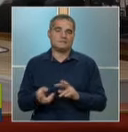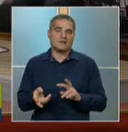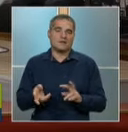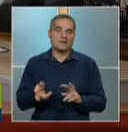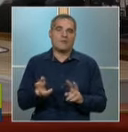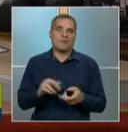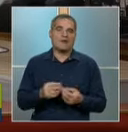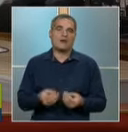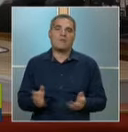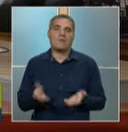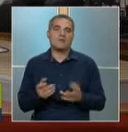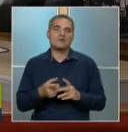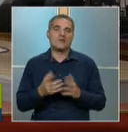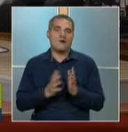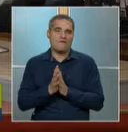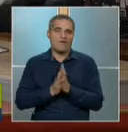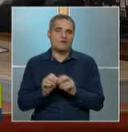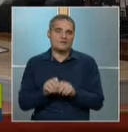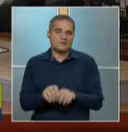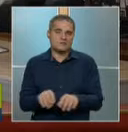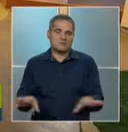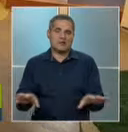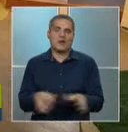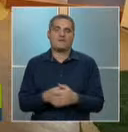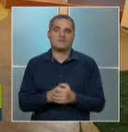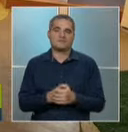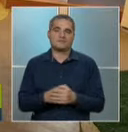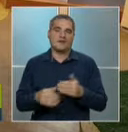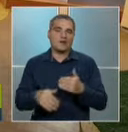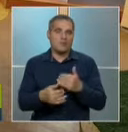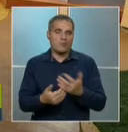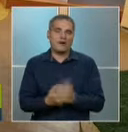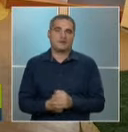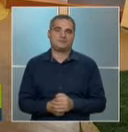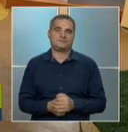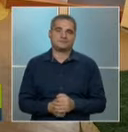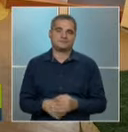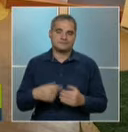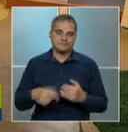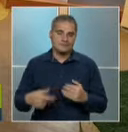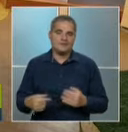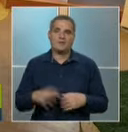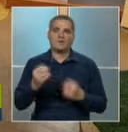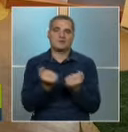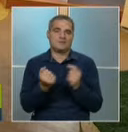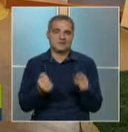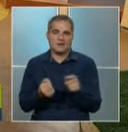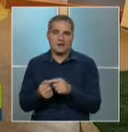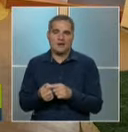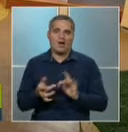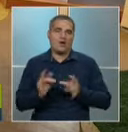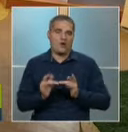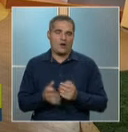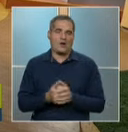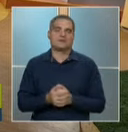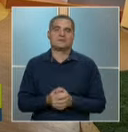променя по-бързо в хората, да се разпространява по-бързо, да им помага, да се развива на повече места, може би чрез